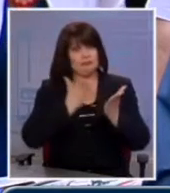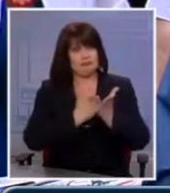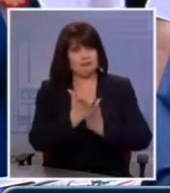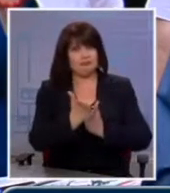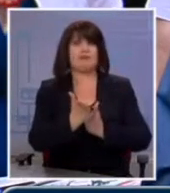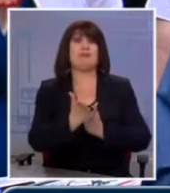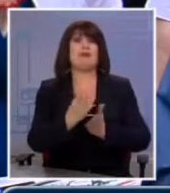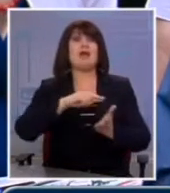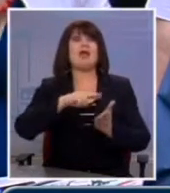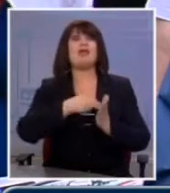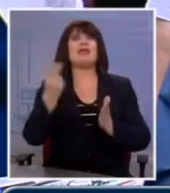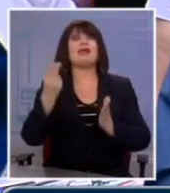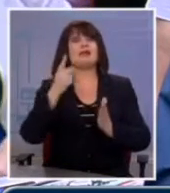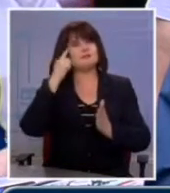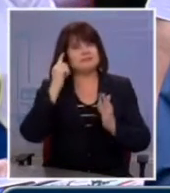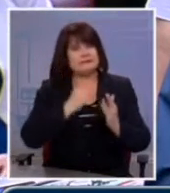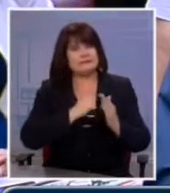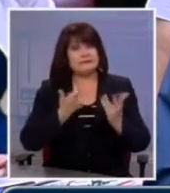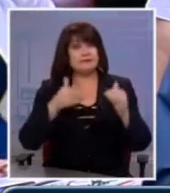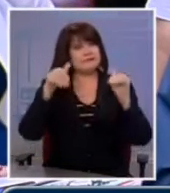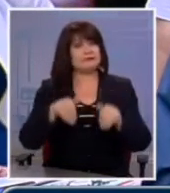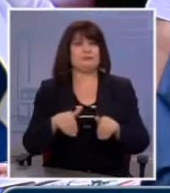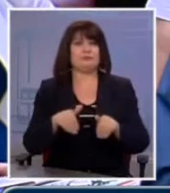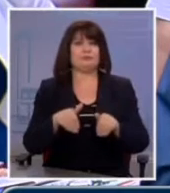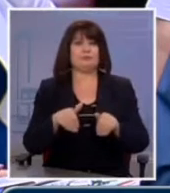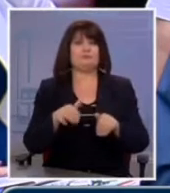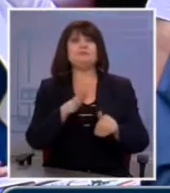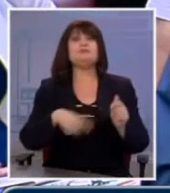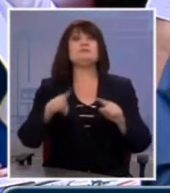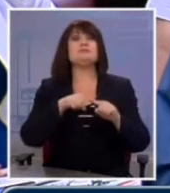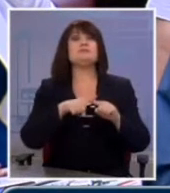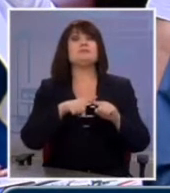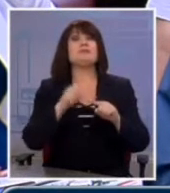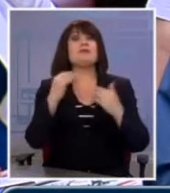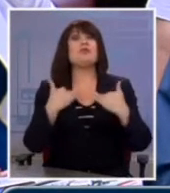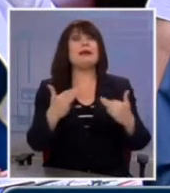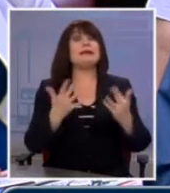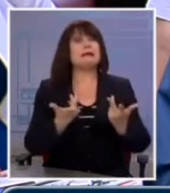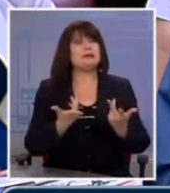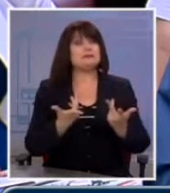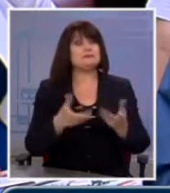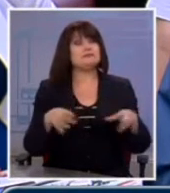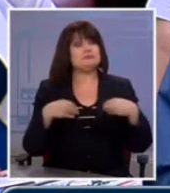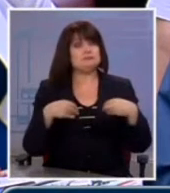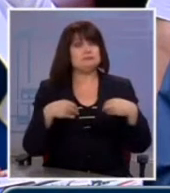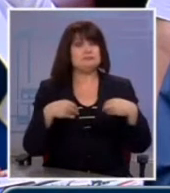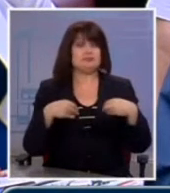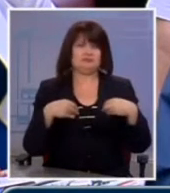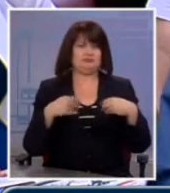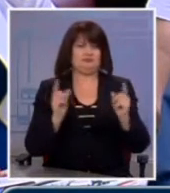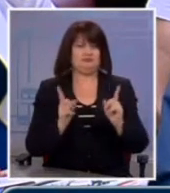της θεσμικής του αντίληψης ότι θα σεβαστεί την γνώμη της Βουλής και δεν πρόκειται